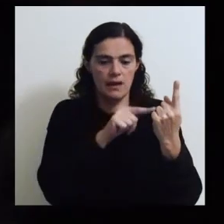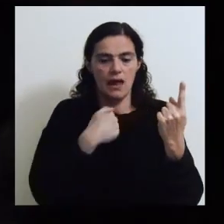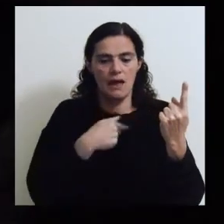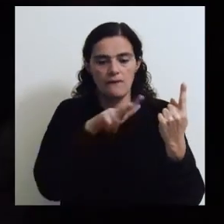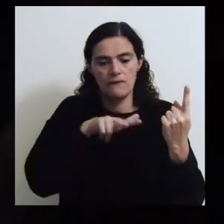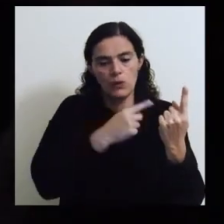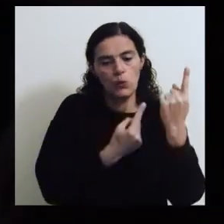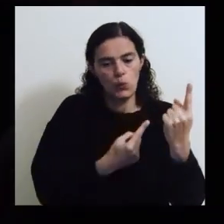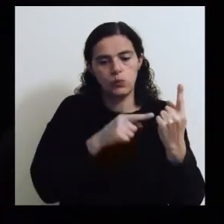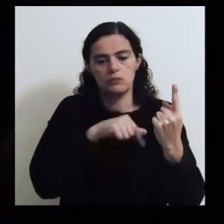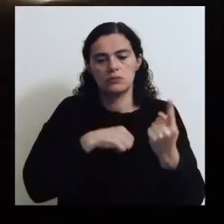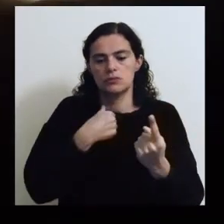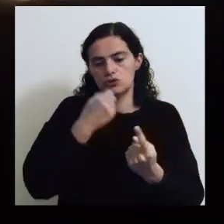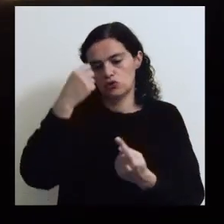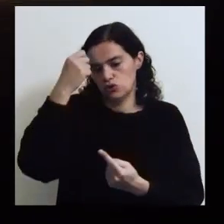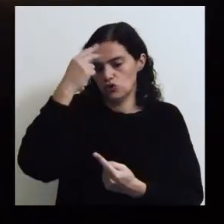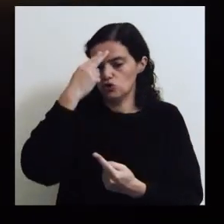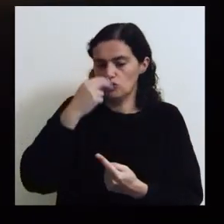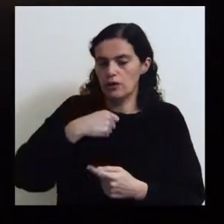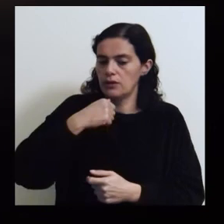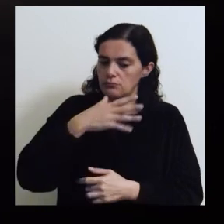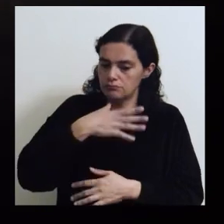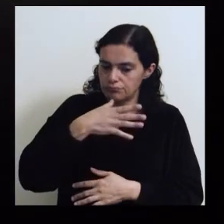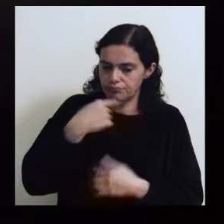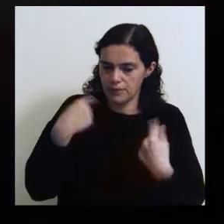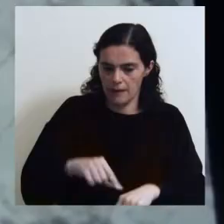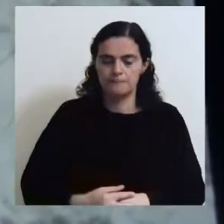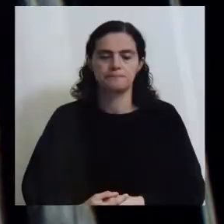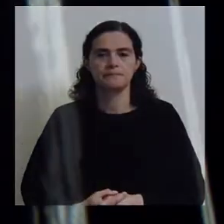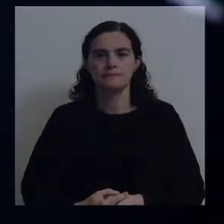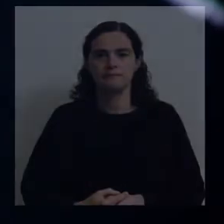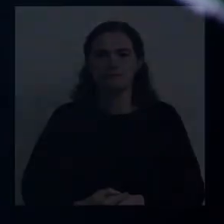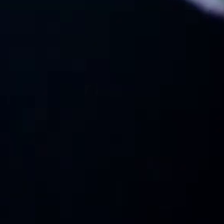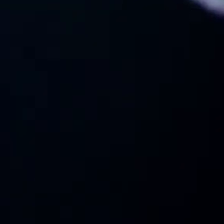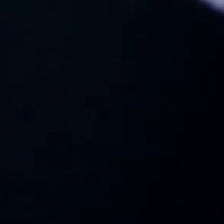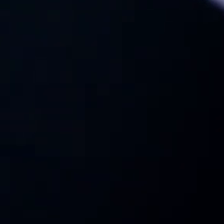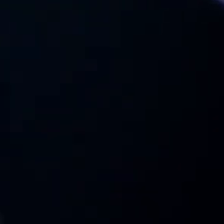dont l'une des vidéos de cette exposition raconte l'histoire.